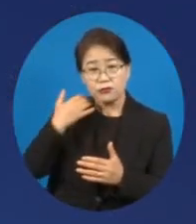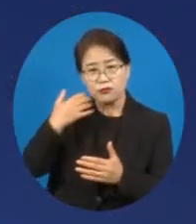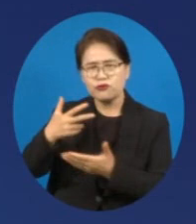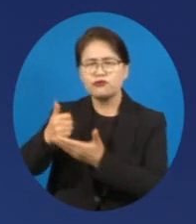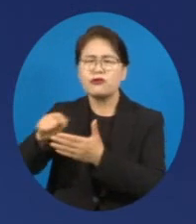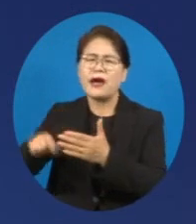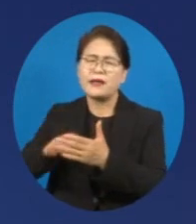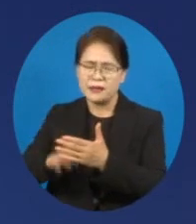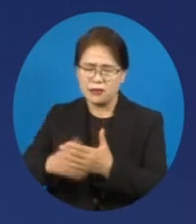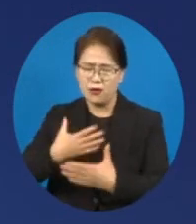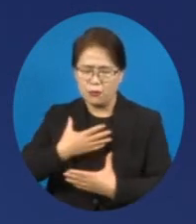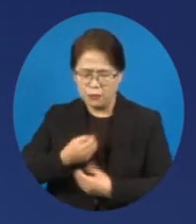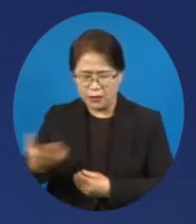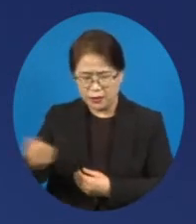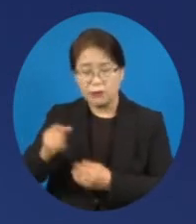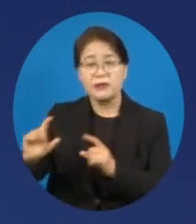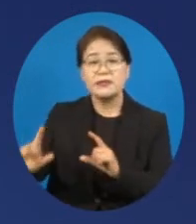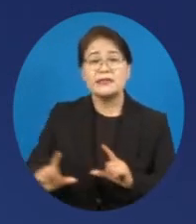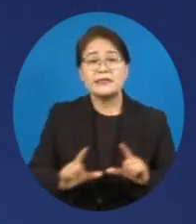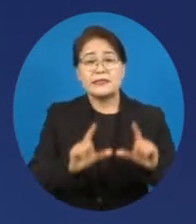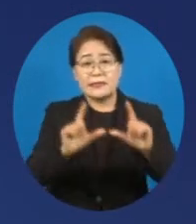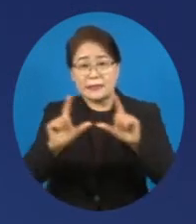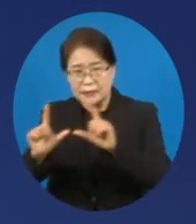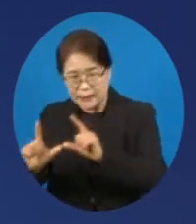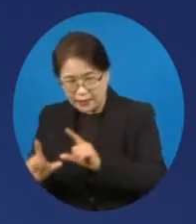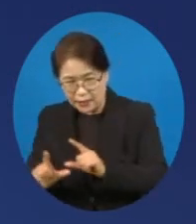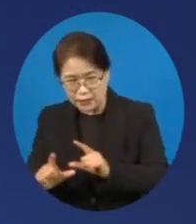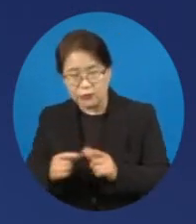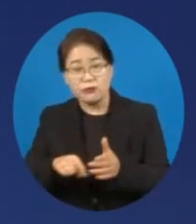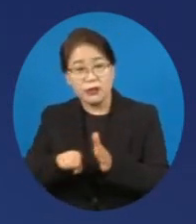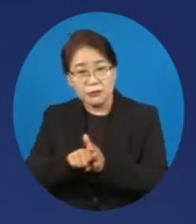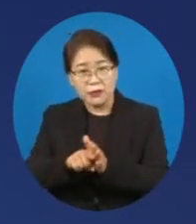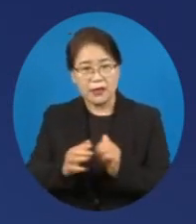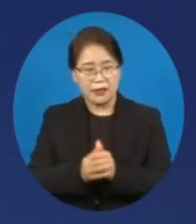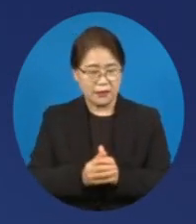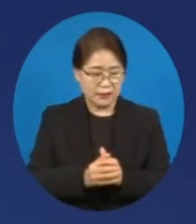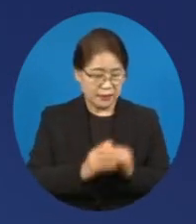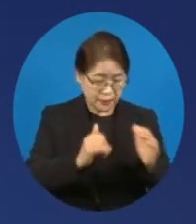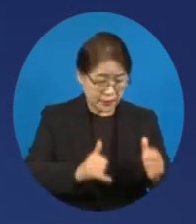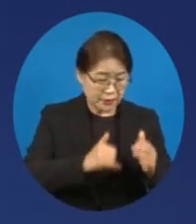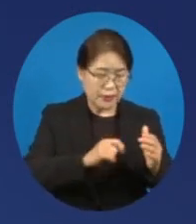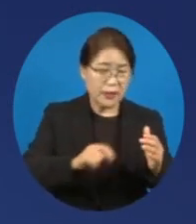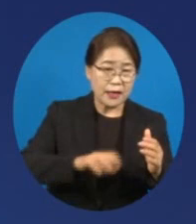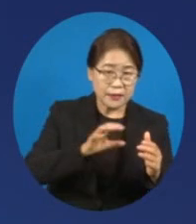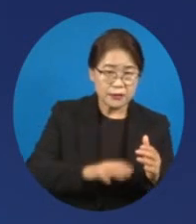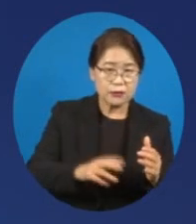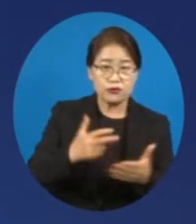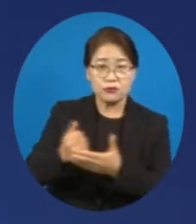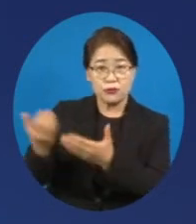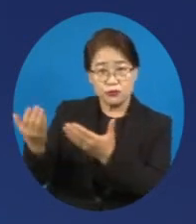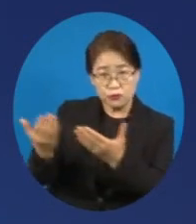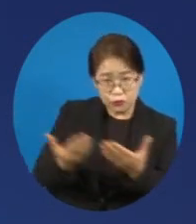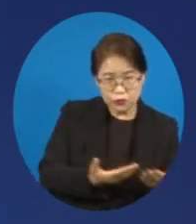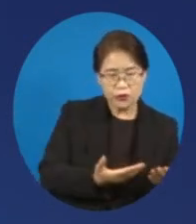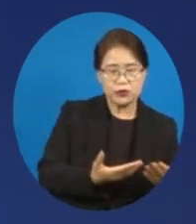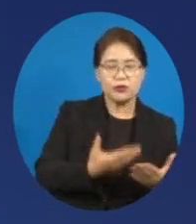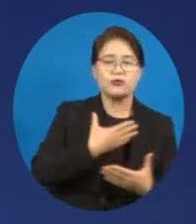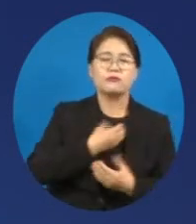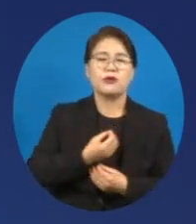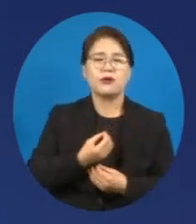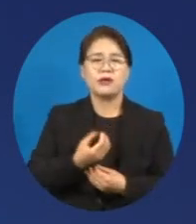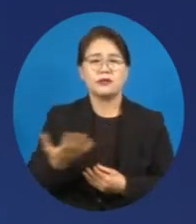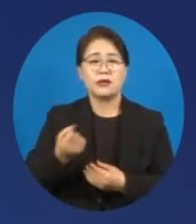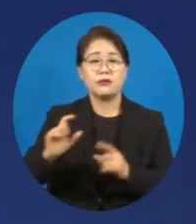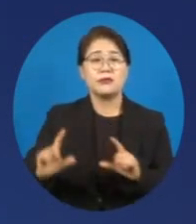누리게 하려 함이라 그러므로이 세상 속에서 주님이 주시는 평안을 누리려고